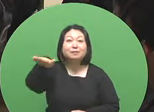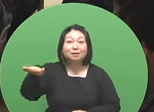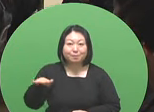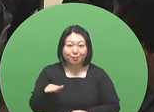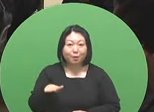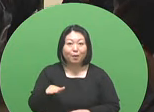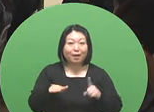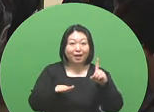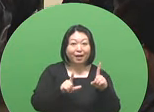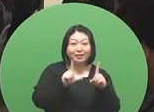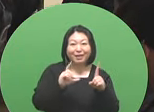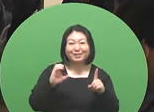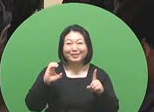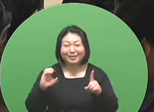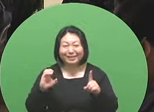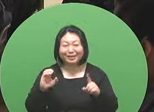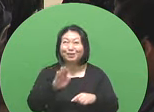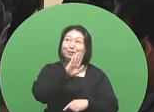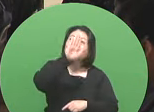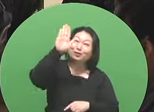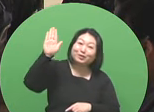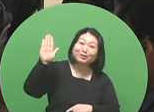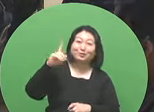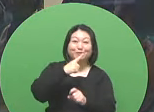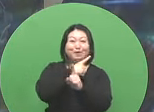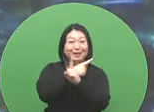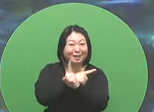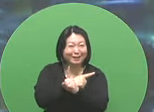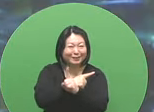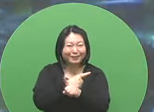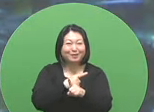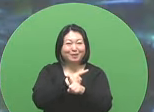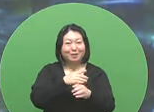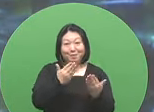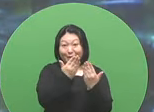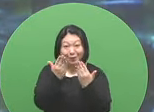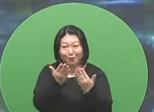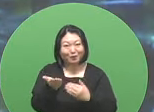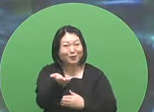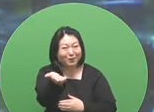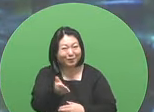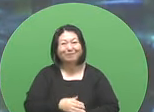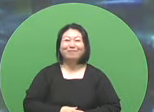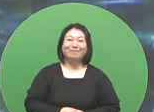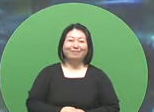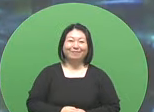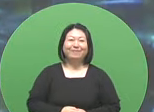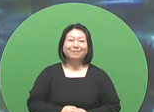皆さんも ILC と宇宙や科学を一緒に学んでみませんか。